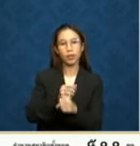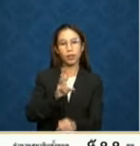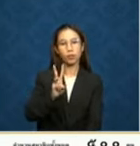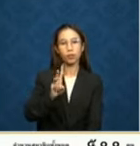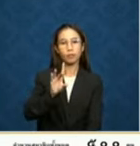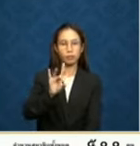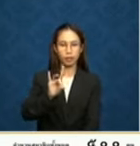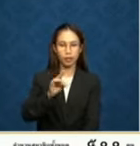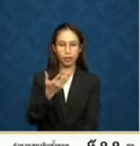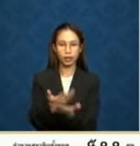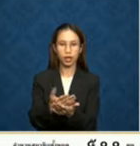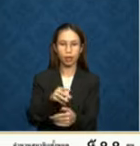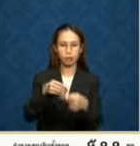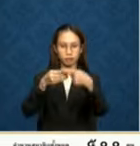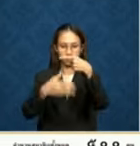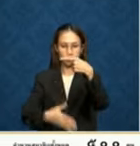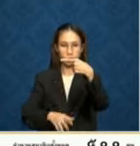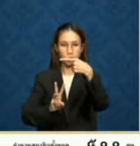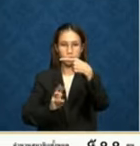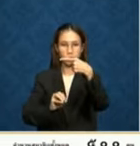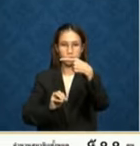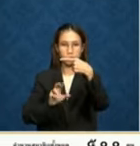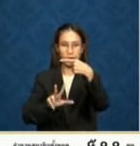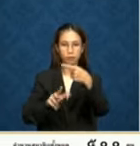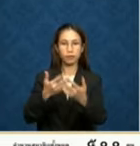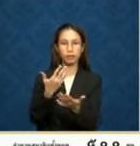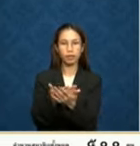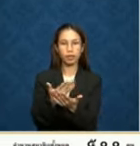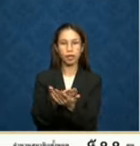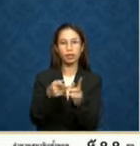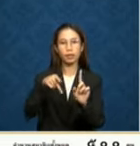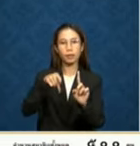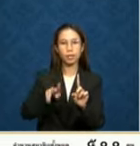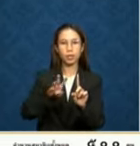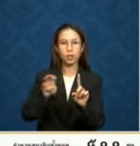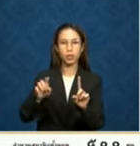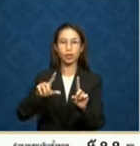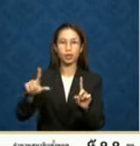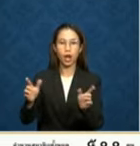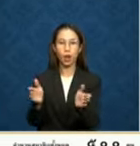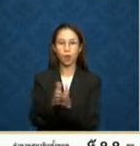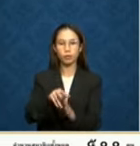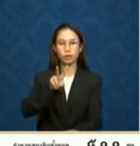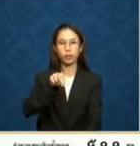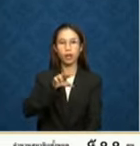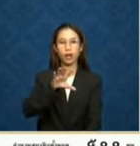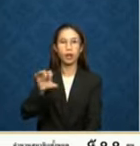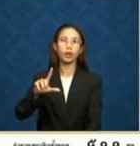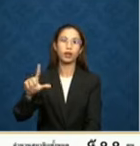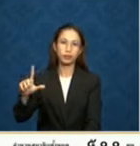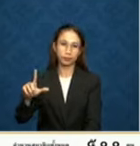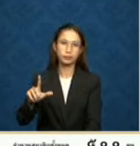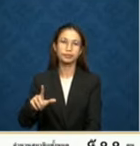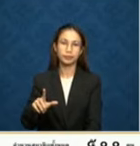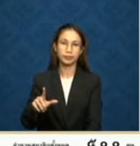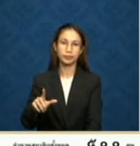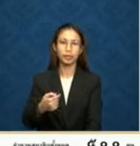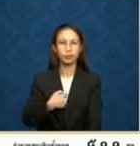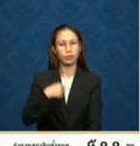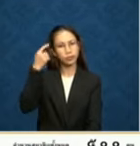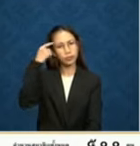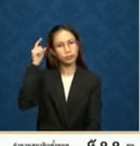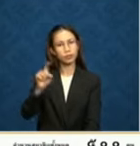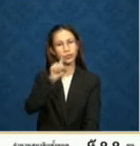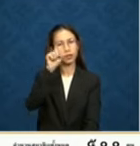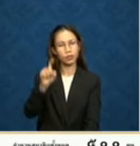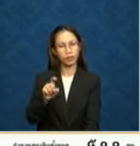กกว่า 63 รายการนะครั รวมงประมาณ 1,400 ล้าน สองปีจัดกไป 2,500 ล้ละผมอดสงสัยไม่